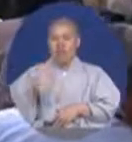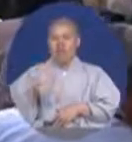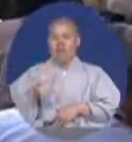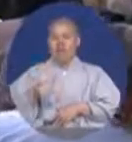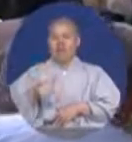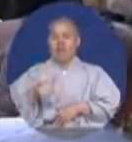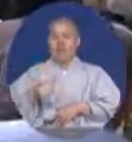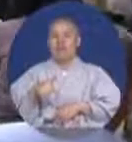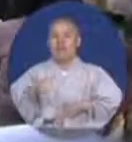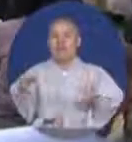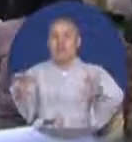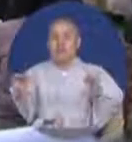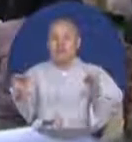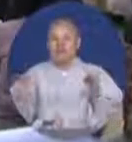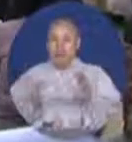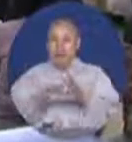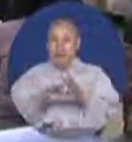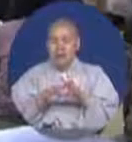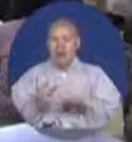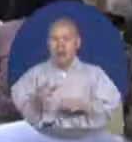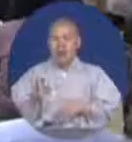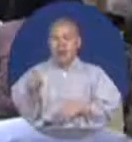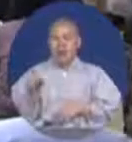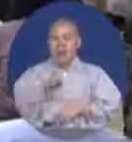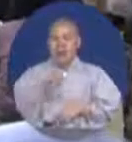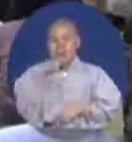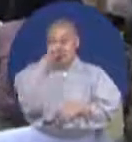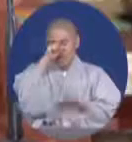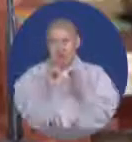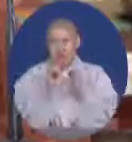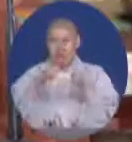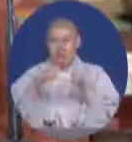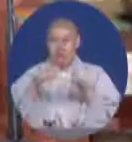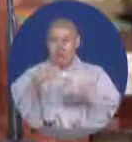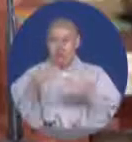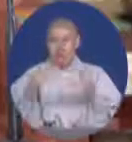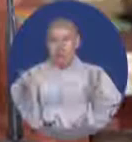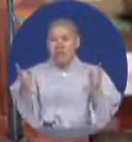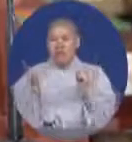없어져요. 아무리 좋은 사람이라도 만나면 헤어지고,